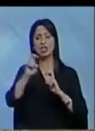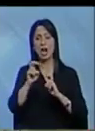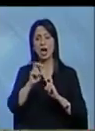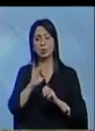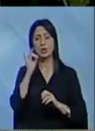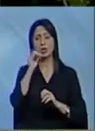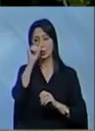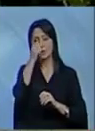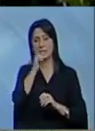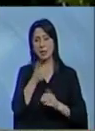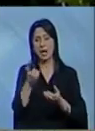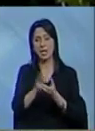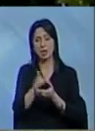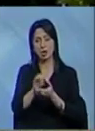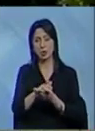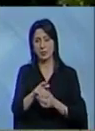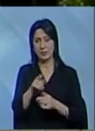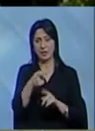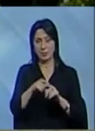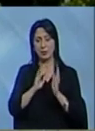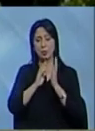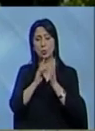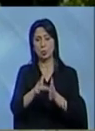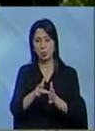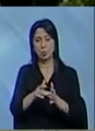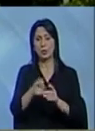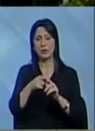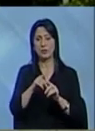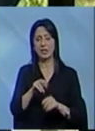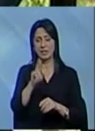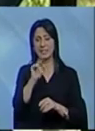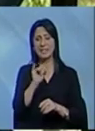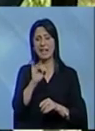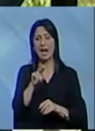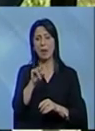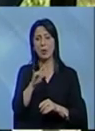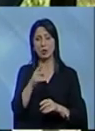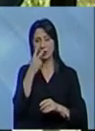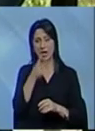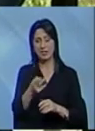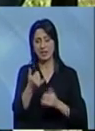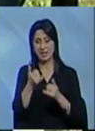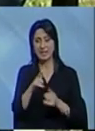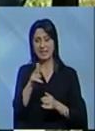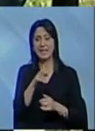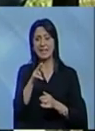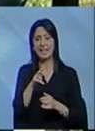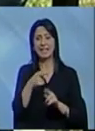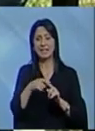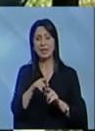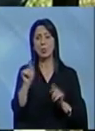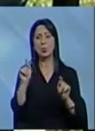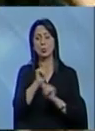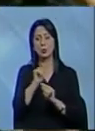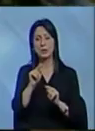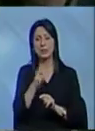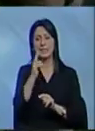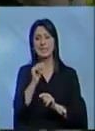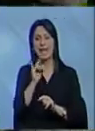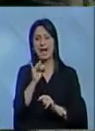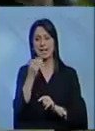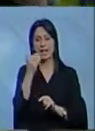მუნიციპალიტეტებში ისტორიულ ძეგლებს ეცნობა. ინფოტური, საჩხერეში, ციხე, მოდინახეს, დათვალიერებით დაიწყო დღესვე გიდები მხარეთმცოდნეობის მუზეუმს, აკაკი